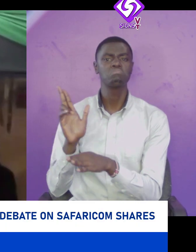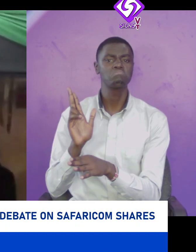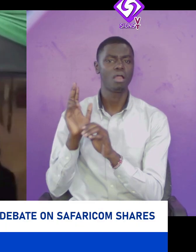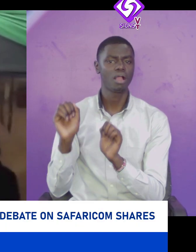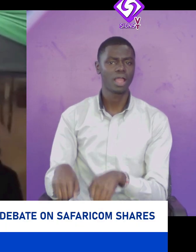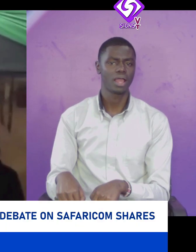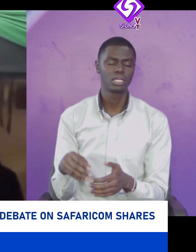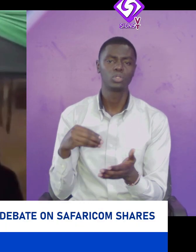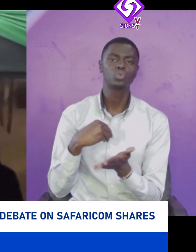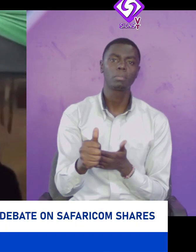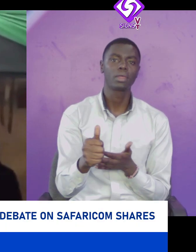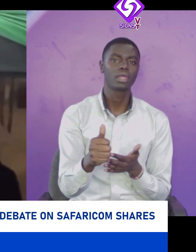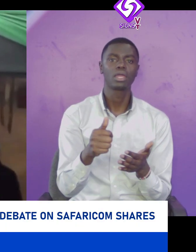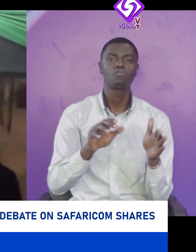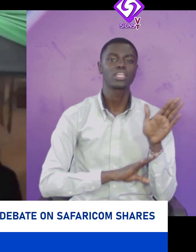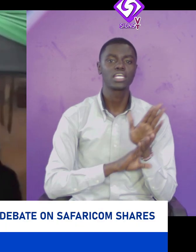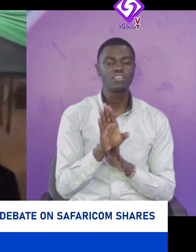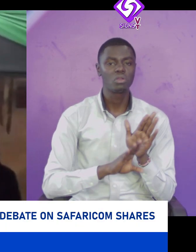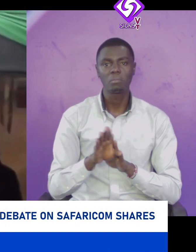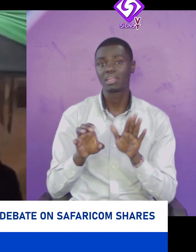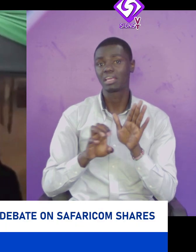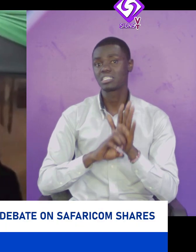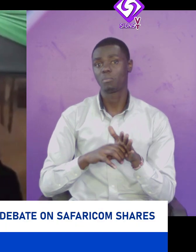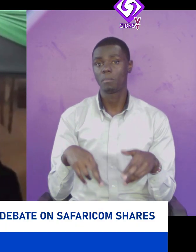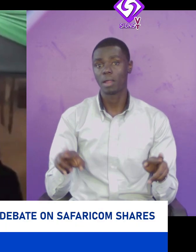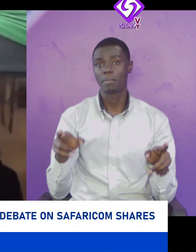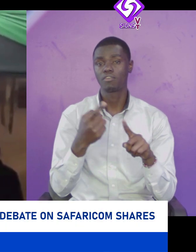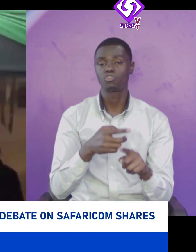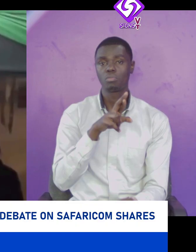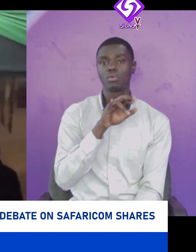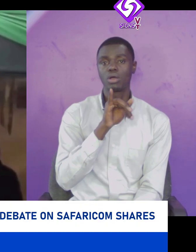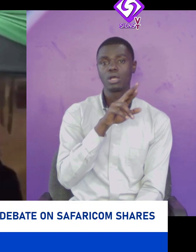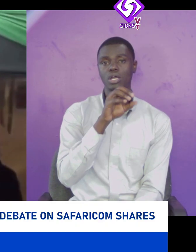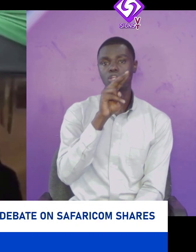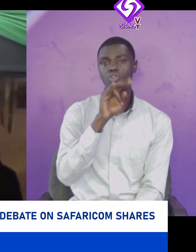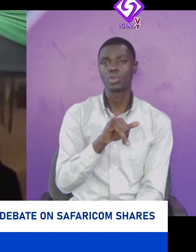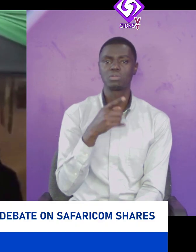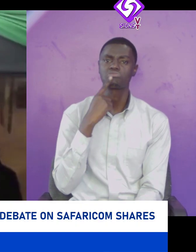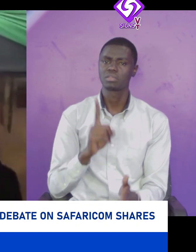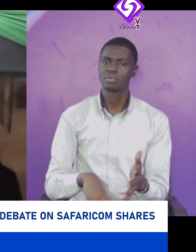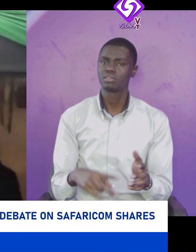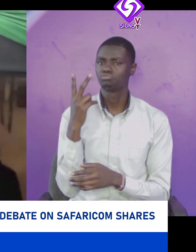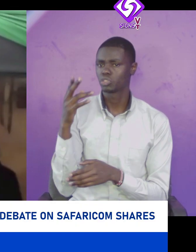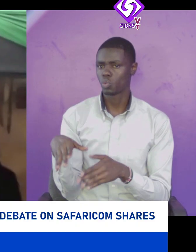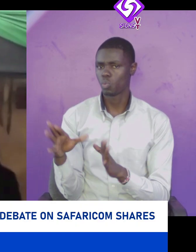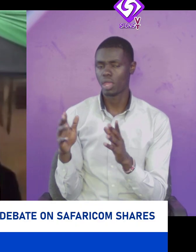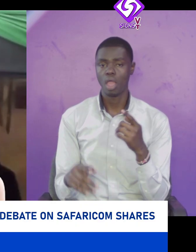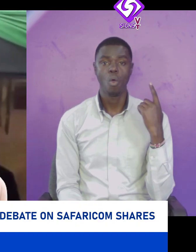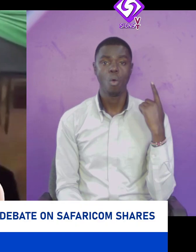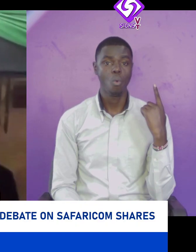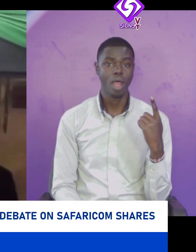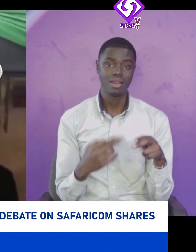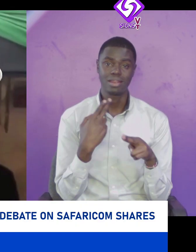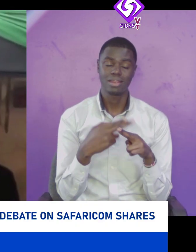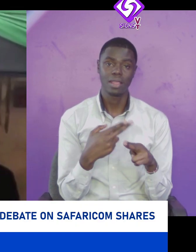kugharamia hii miradi ya kama barabara hii ya kutoka Rironi kuja hapa. Tukasema ni njia mbili. Moja ni ile inaitwa